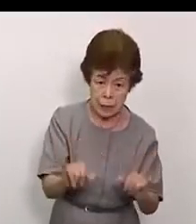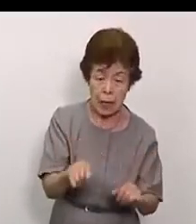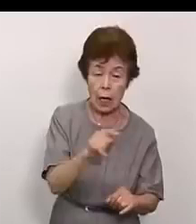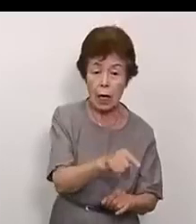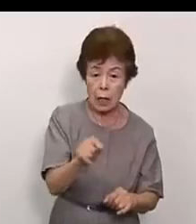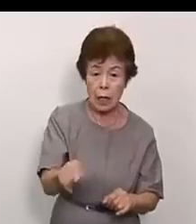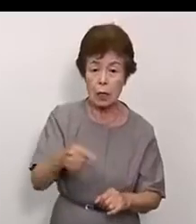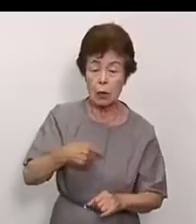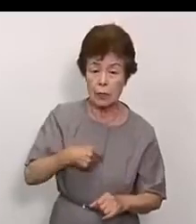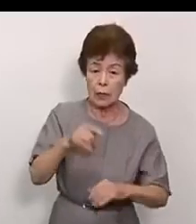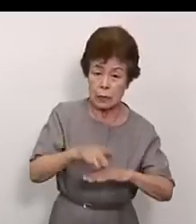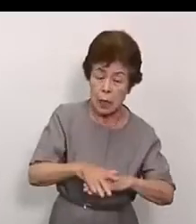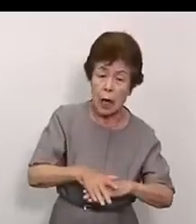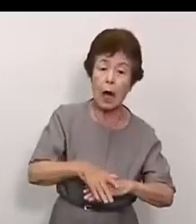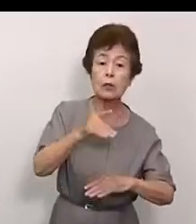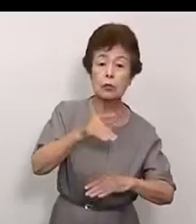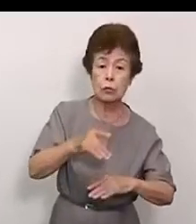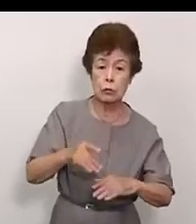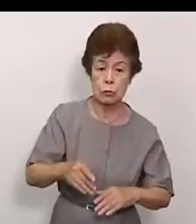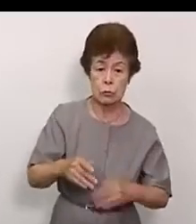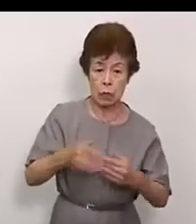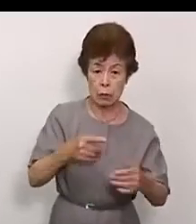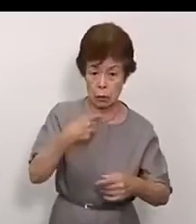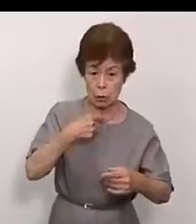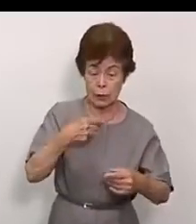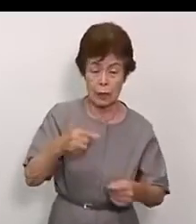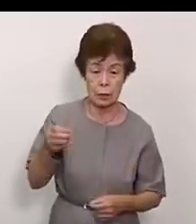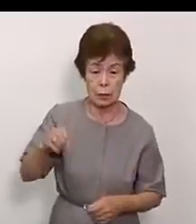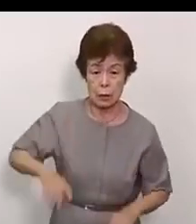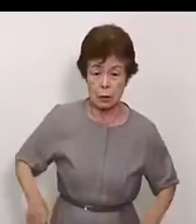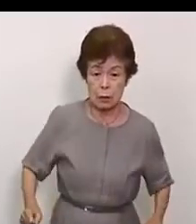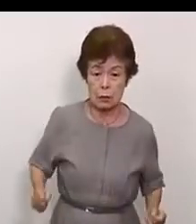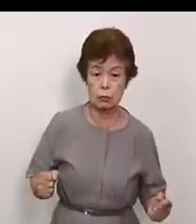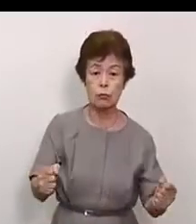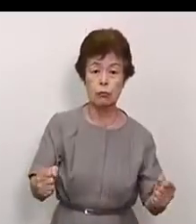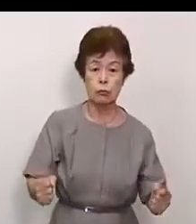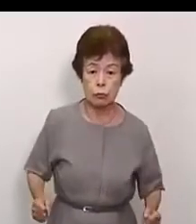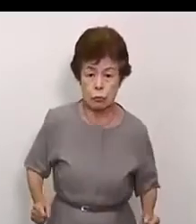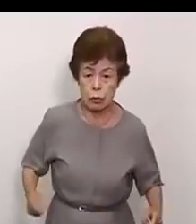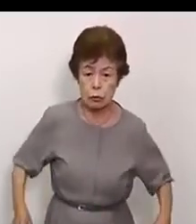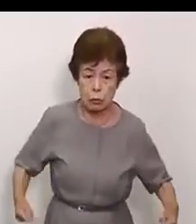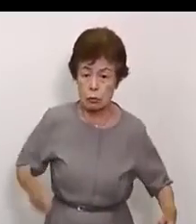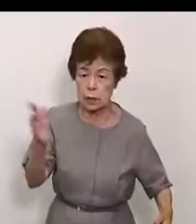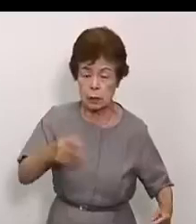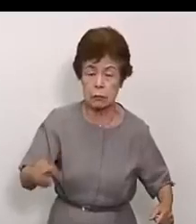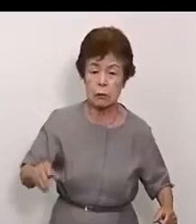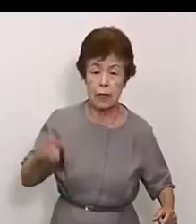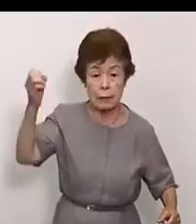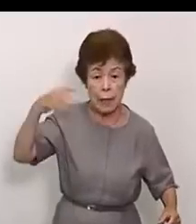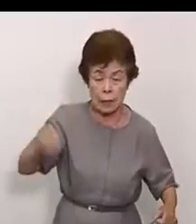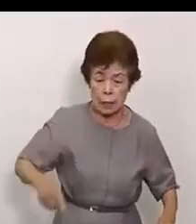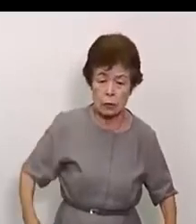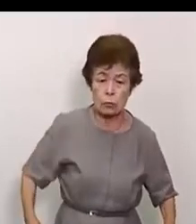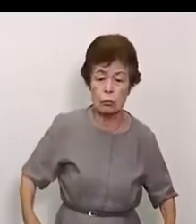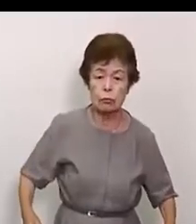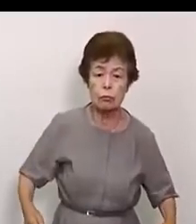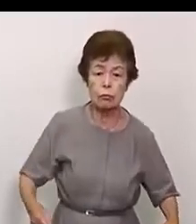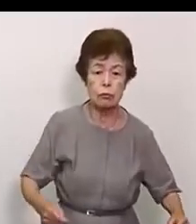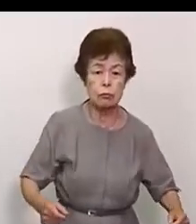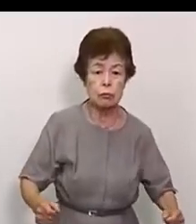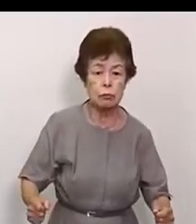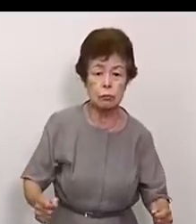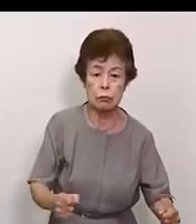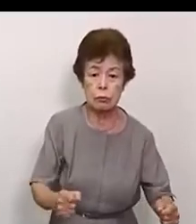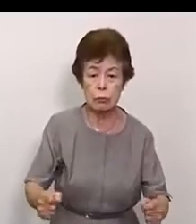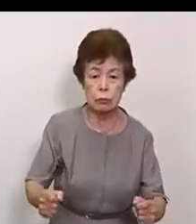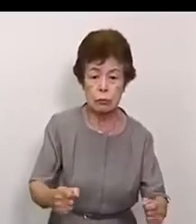身初体験ですけど、電動車椅子に乗って街をこうに出ていく経験したんですね。